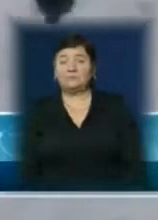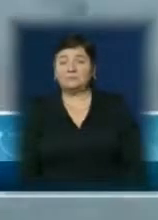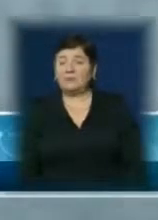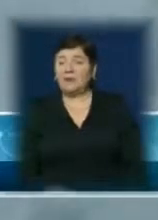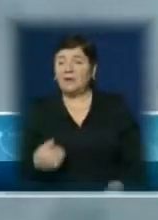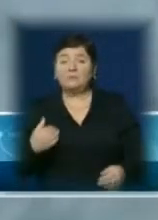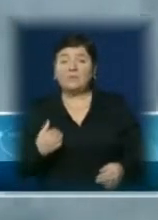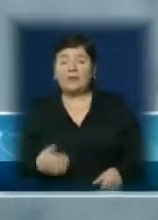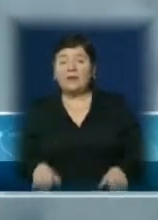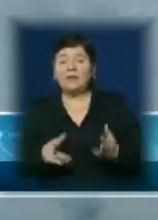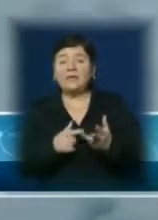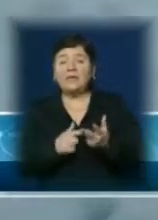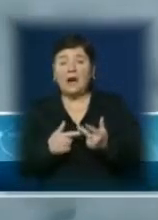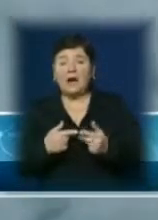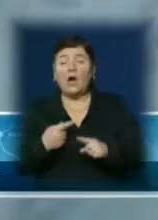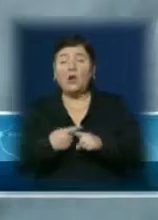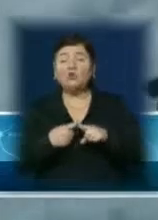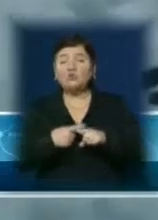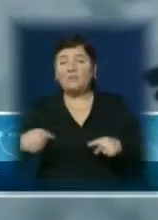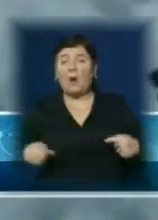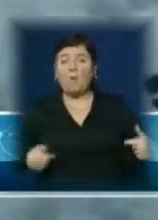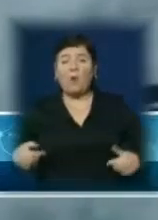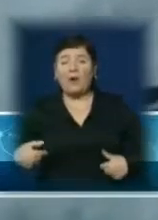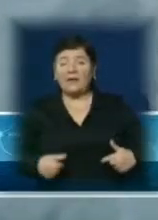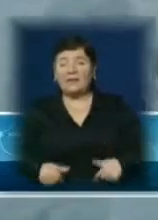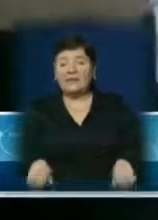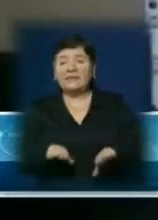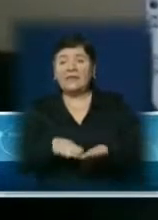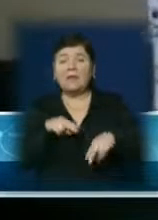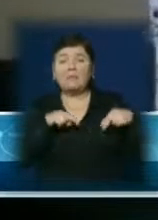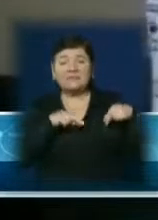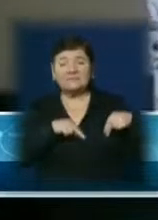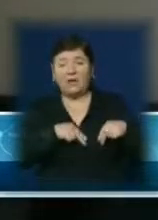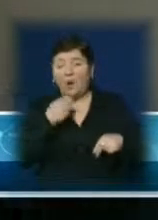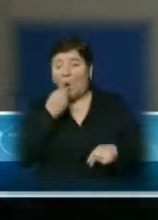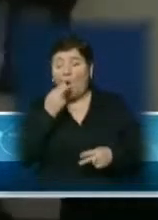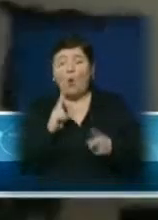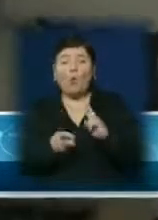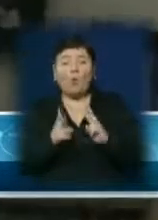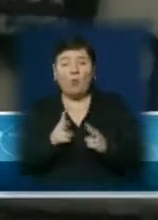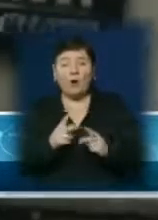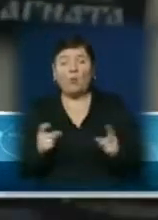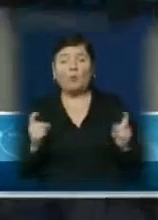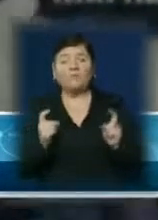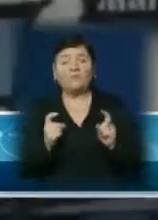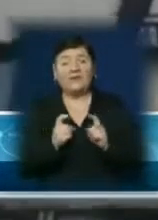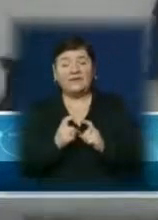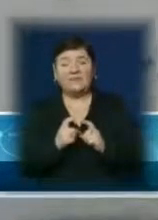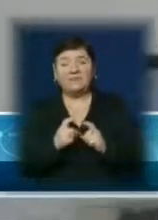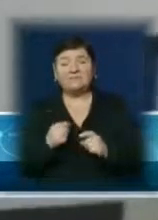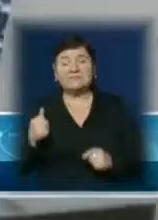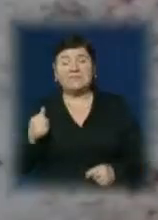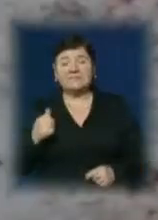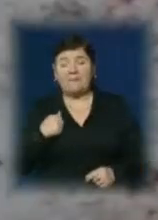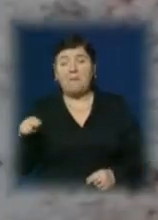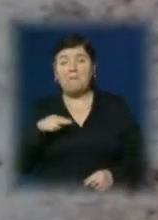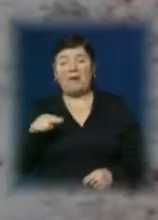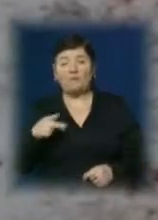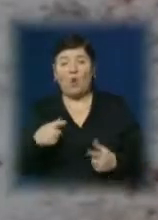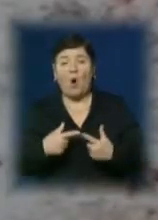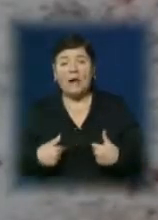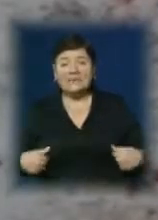Зламана нога та кілька ножових поранень. Такі травми отримали працівник та кухар однієї з баз на Драгобраті у конфлікті з бійцями правого сектора. Інцидент